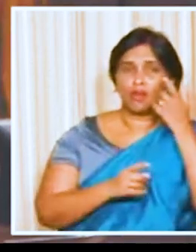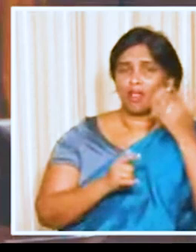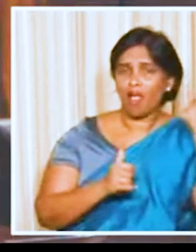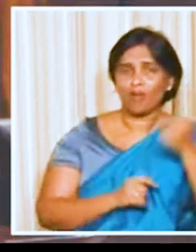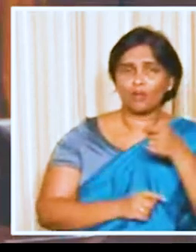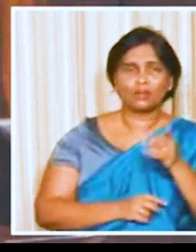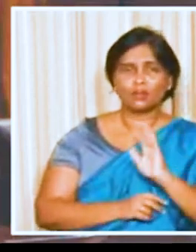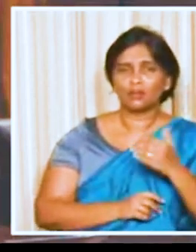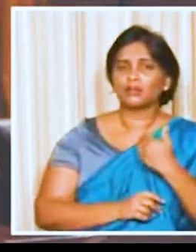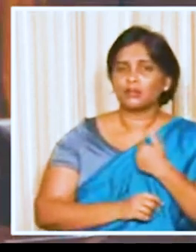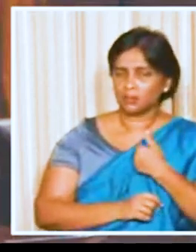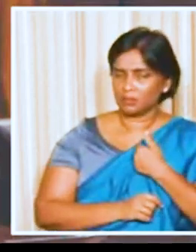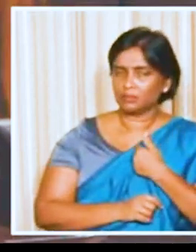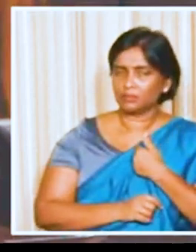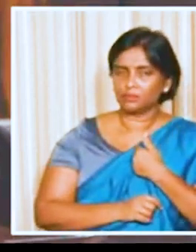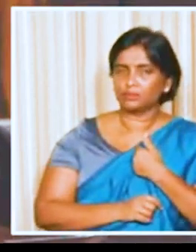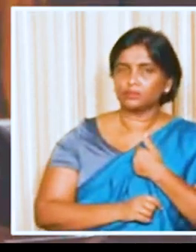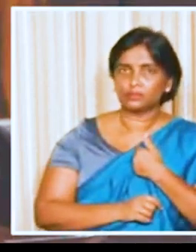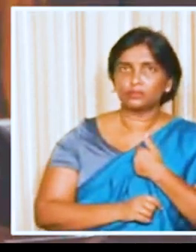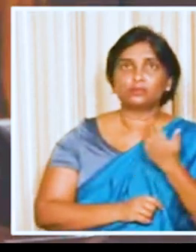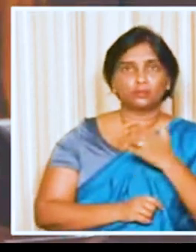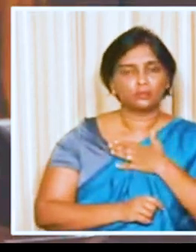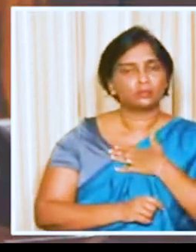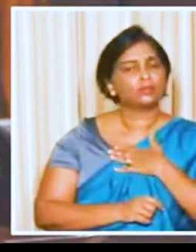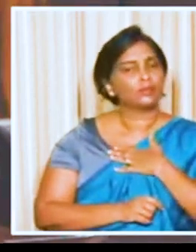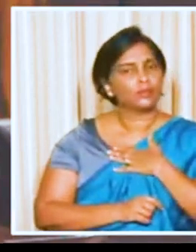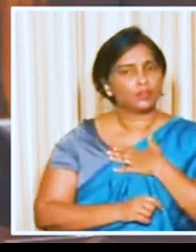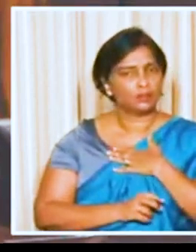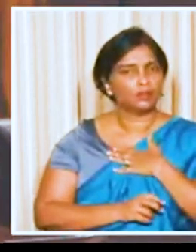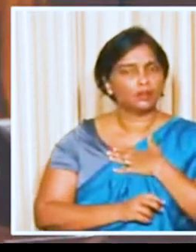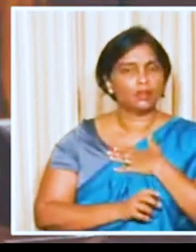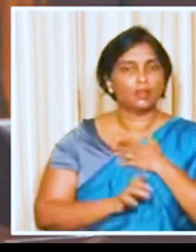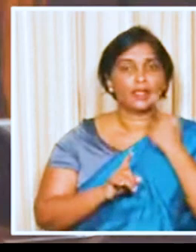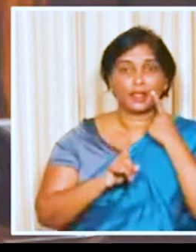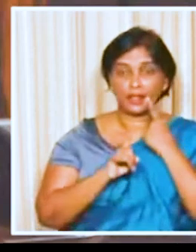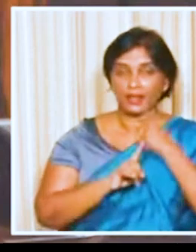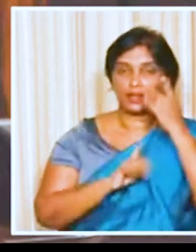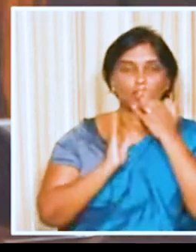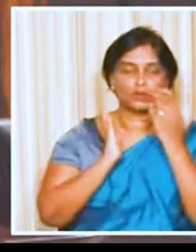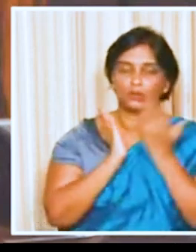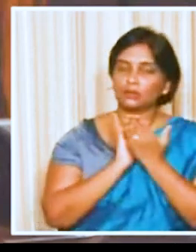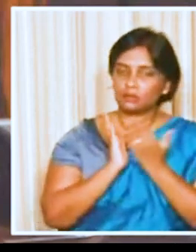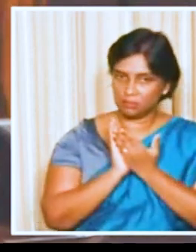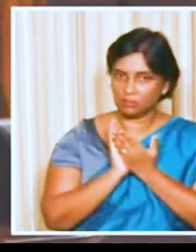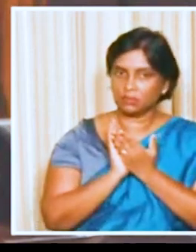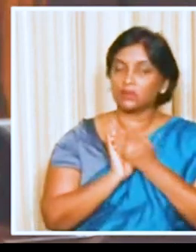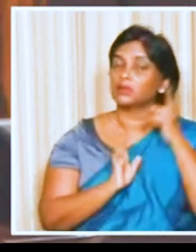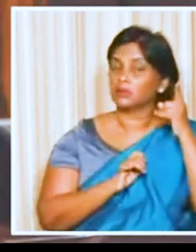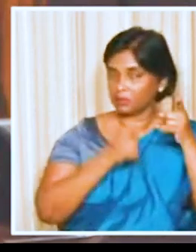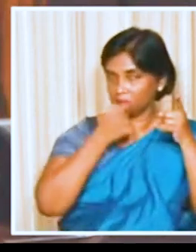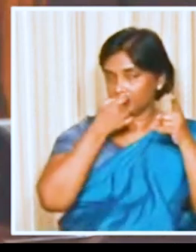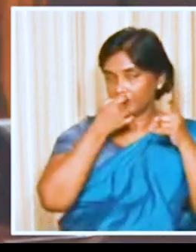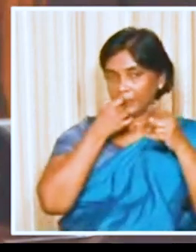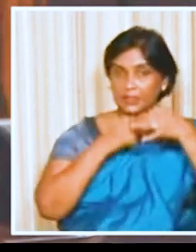கூட பிள்ளையாக சொல்லியிருந்தார். கண்டியிலே நான் படித்தது திருத்துவ கல்லூரியிலே, அது ஒரு சிங்கள பாடசாலை என்று சொல்லியிருந்தார். அதிலே மூவின மக்களும் படித்த ஒரு பாடசாலை. ஏன்